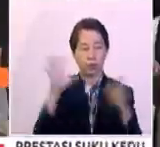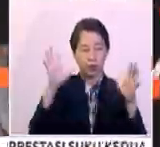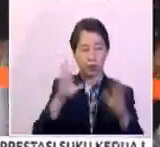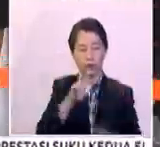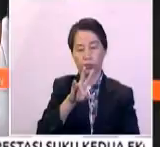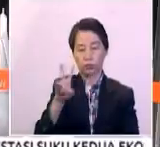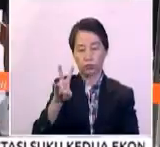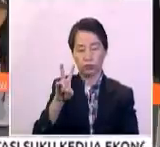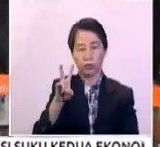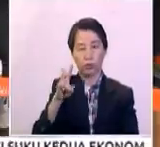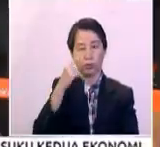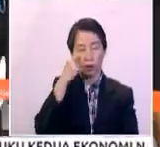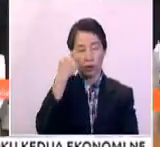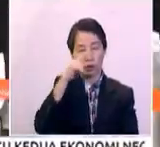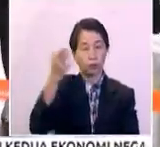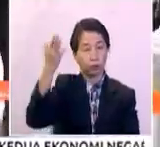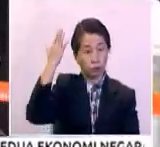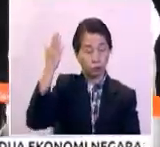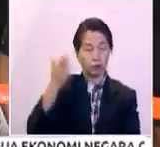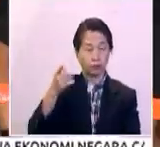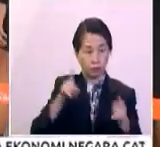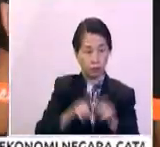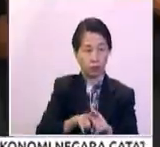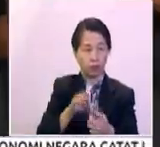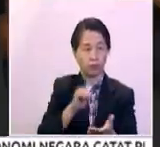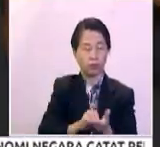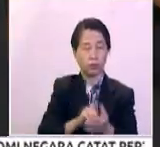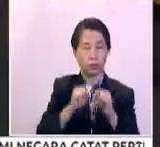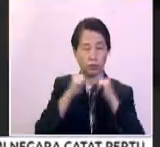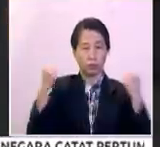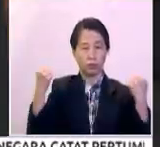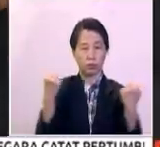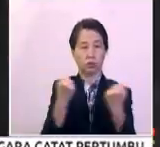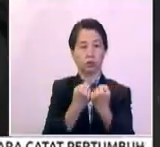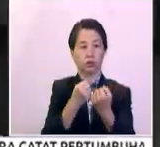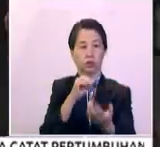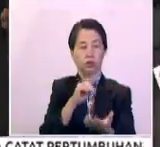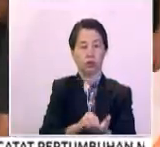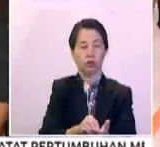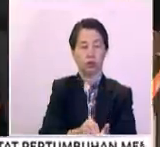27 mata bagi edisi musim lalu yang berlangsung di Stadium Idu City, Nusa Jaya.